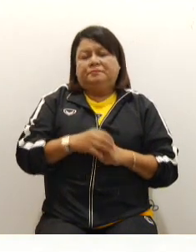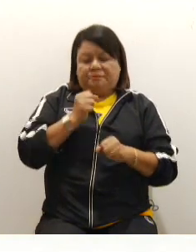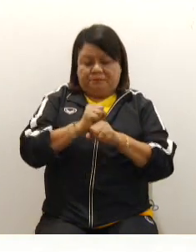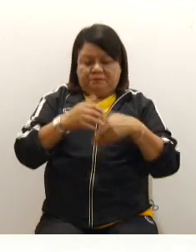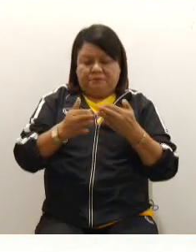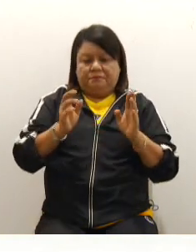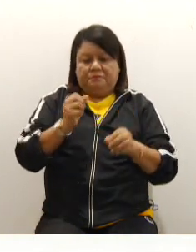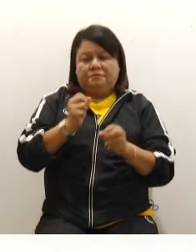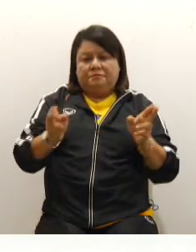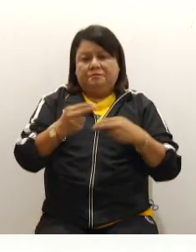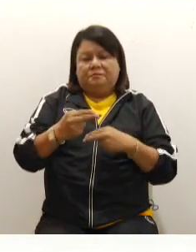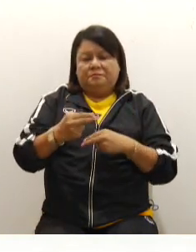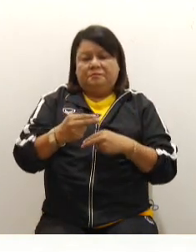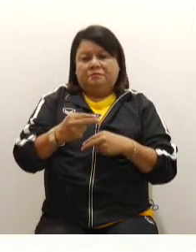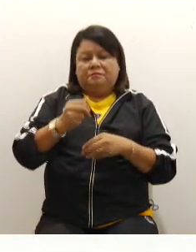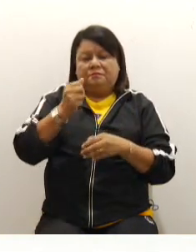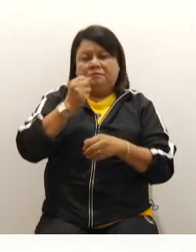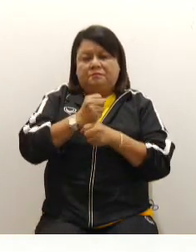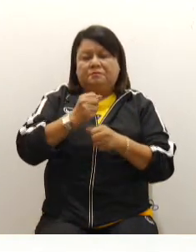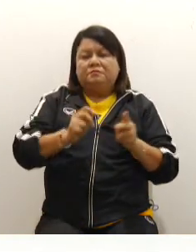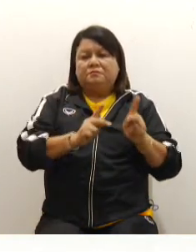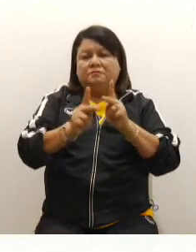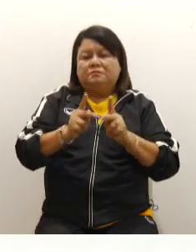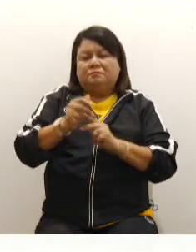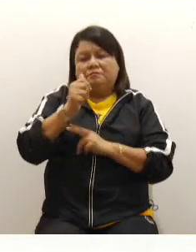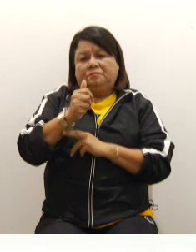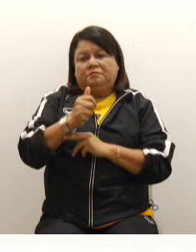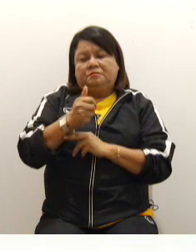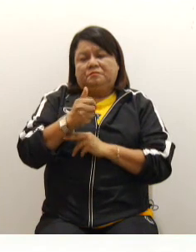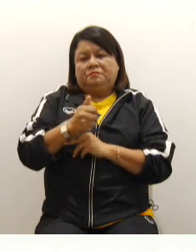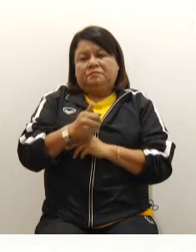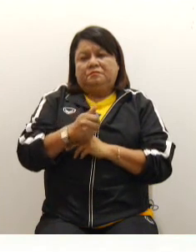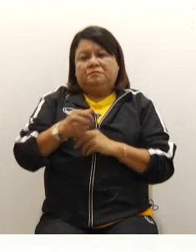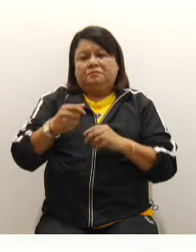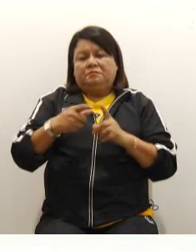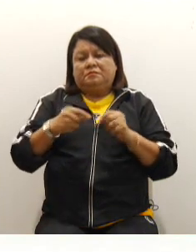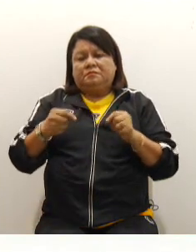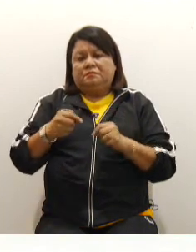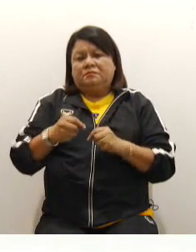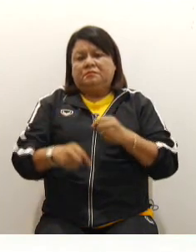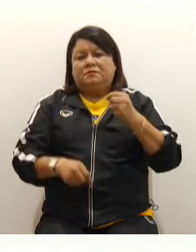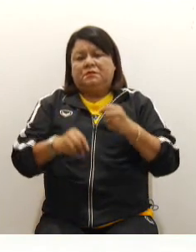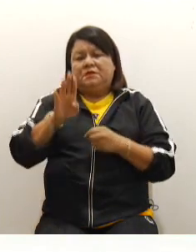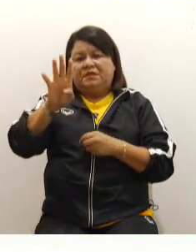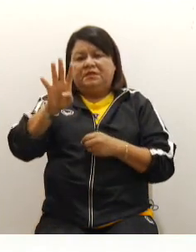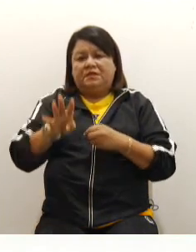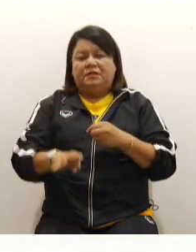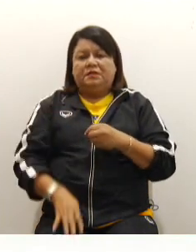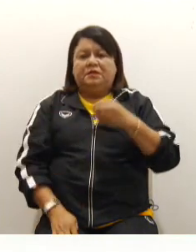องปฏิบัติการเนี่ยเป็นห้องปฏิบัติการที่ดีได้ก็พี่ก็มีเรื่องของ 4G นะคะตัวนี้